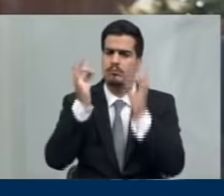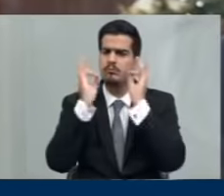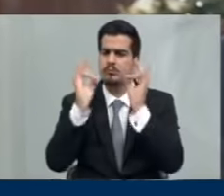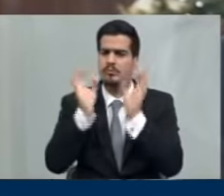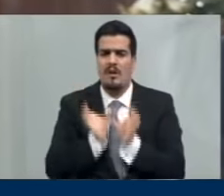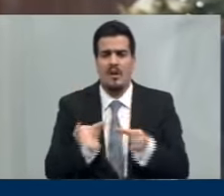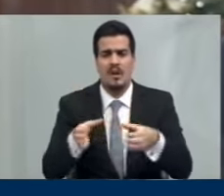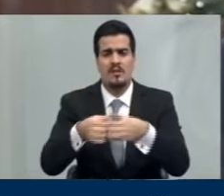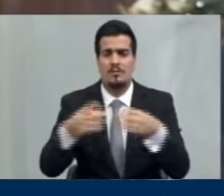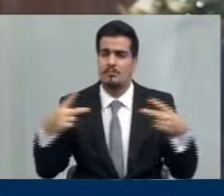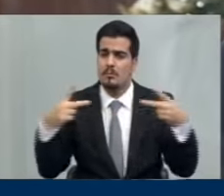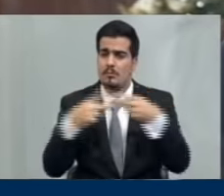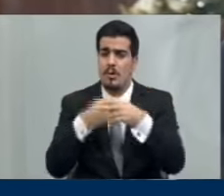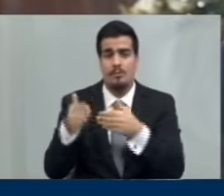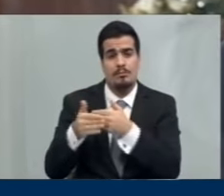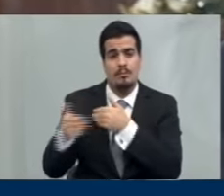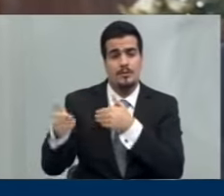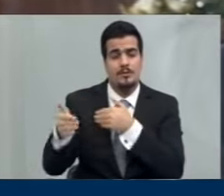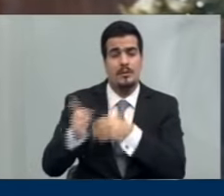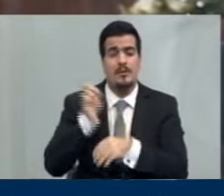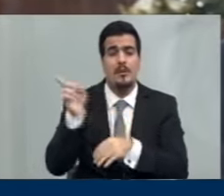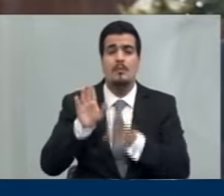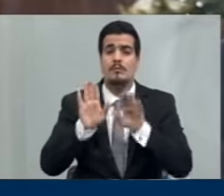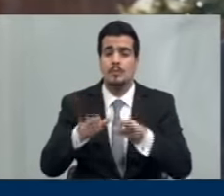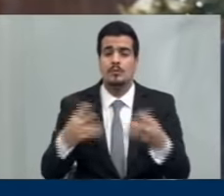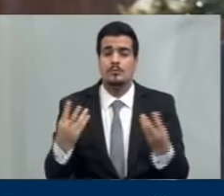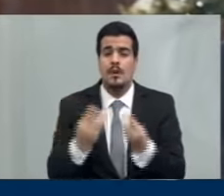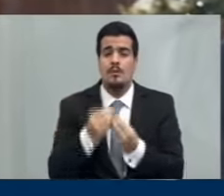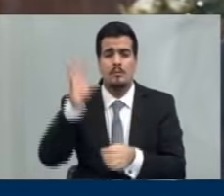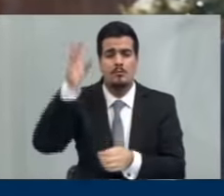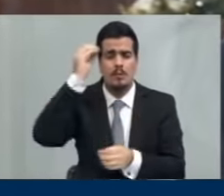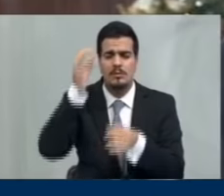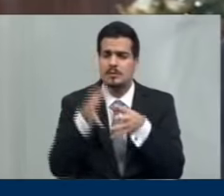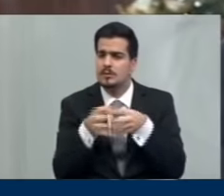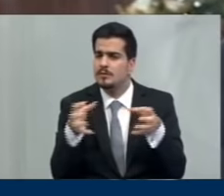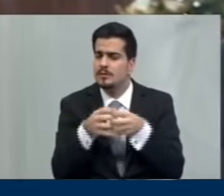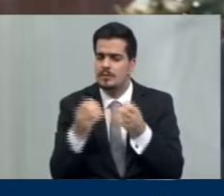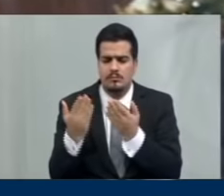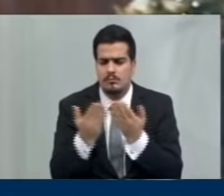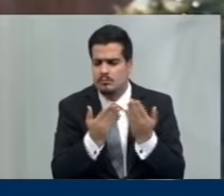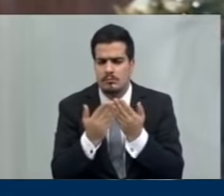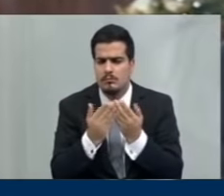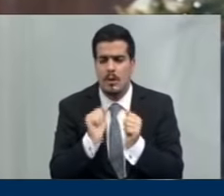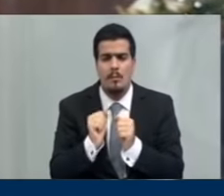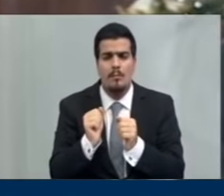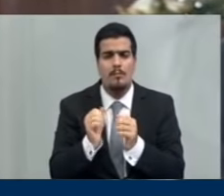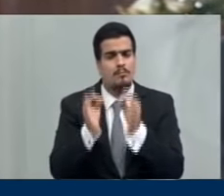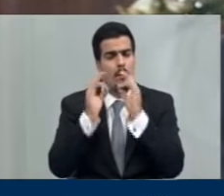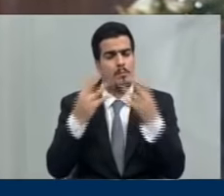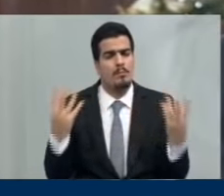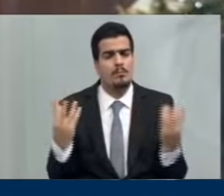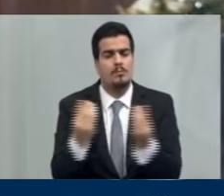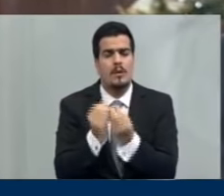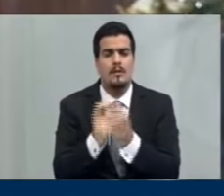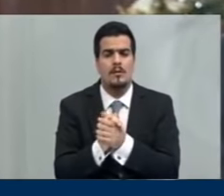الحزبي. وعدني فخامة الرئيس انه راح يدرس التشكيلة وراح نرجع نلتقي